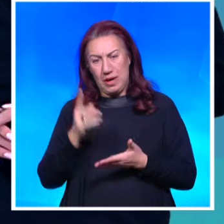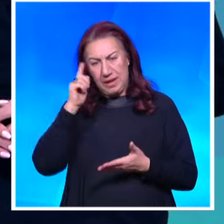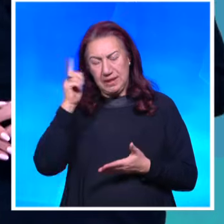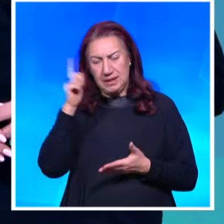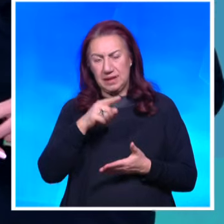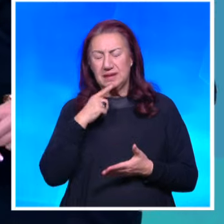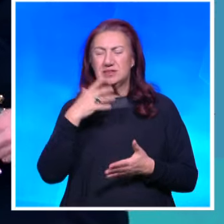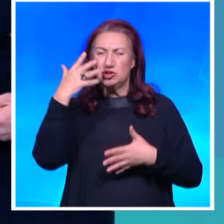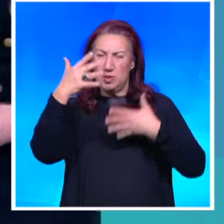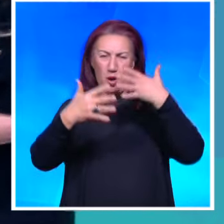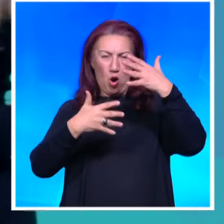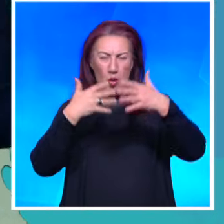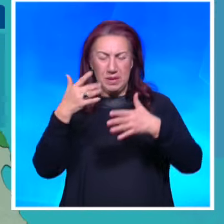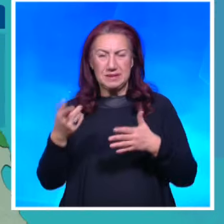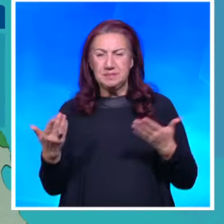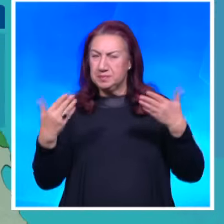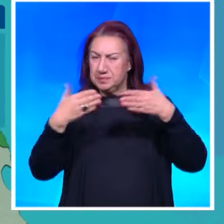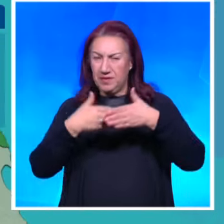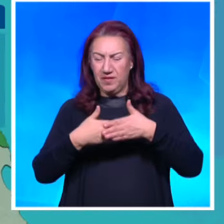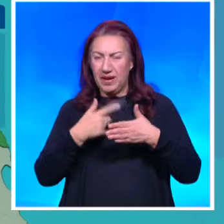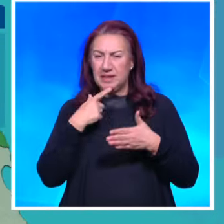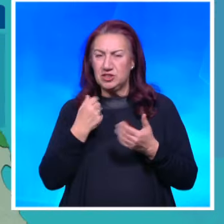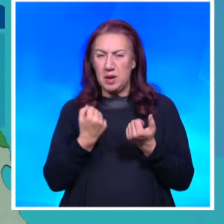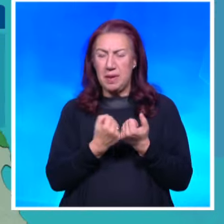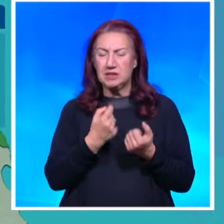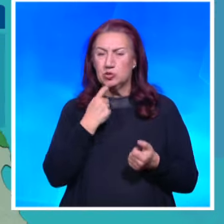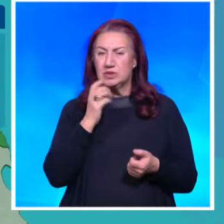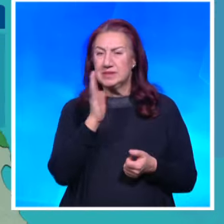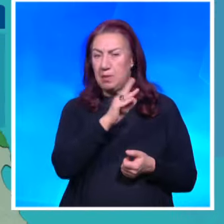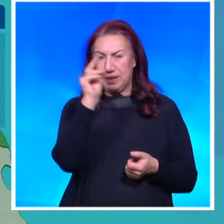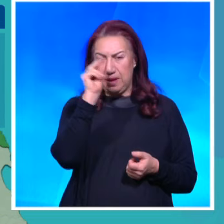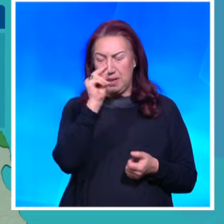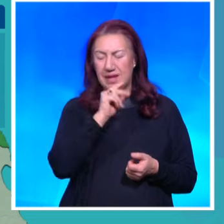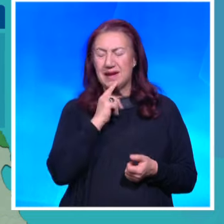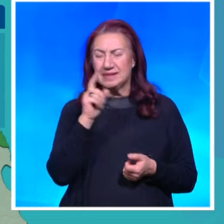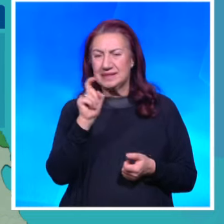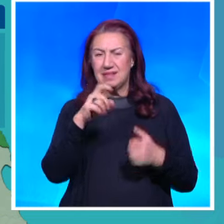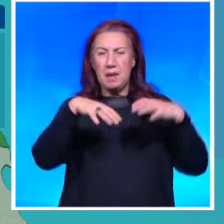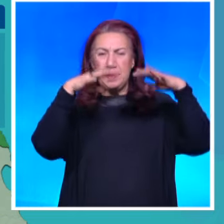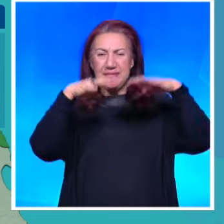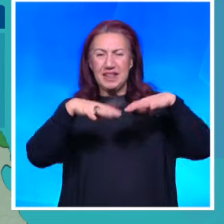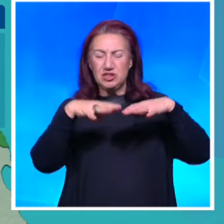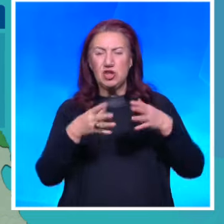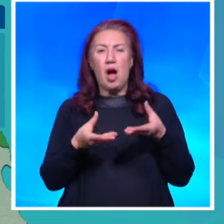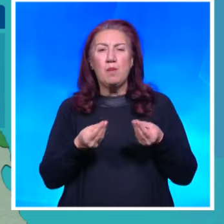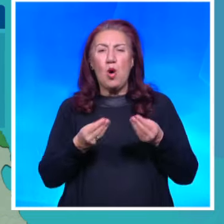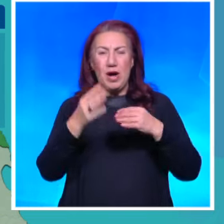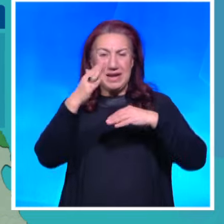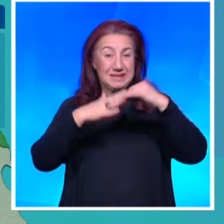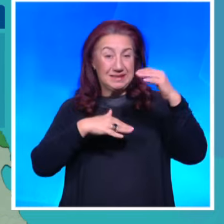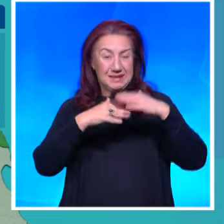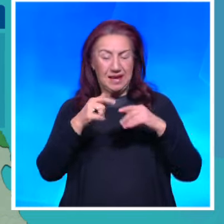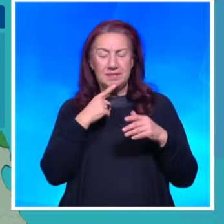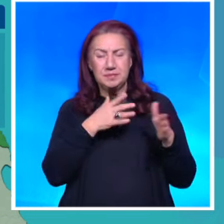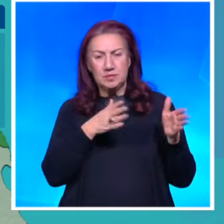страна ще бъде облачно привечер на отделни места в западна българия ще има слаби валежи от дъжд и мокър сняг ще духа слаб а в